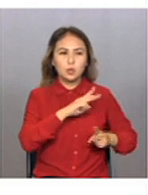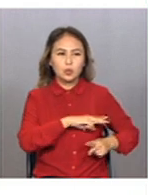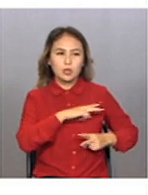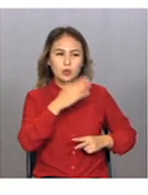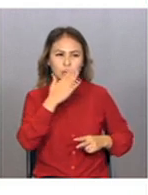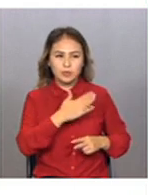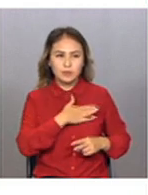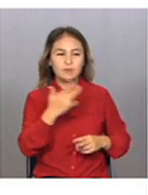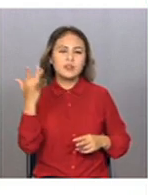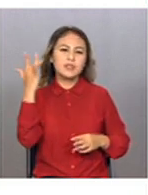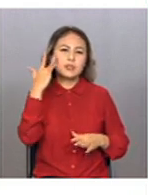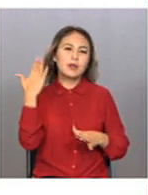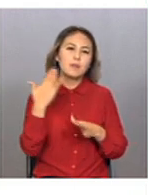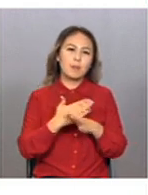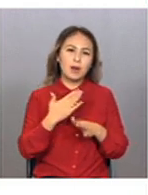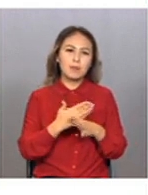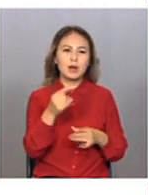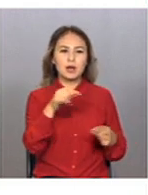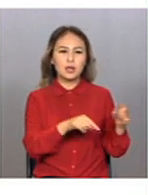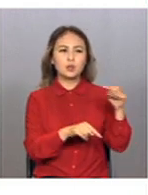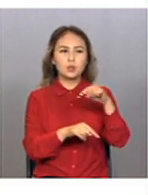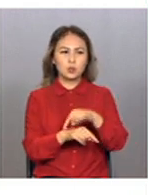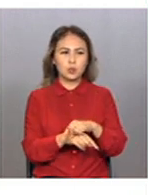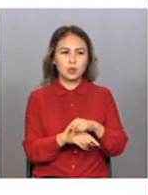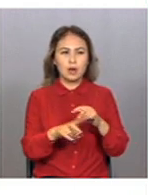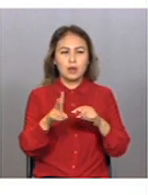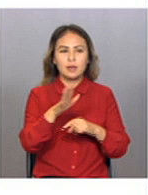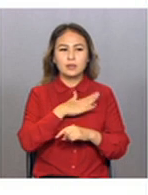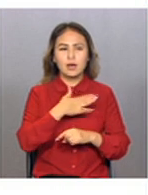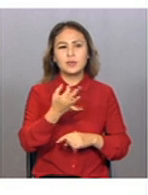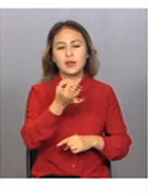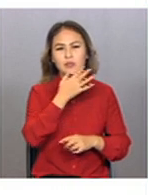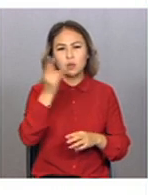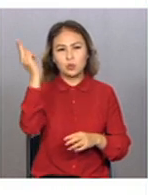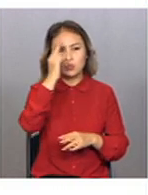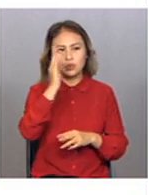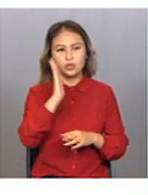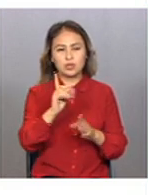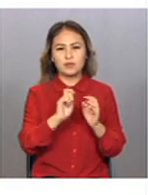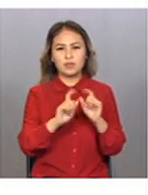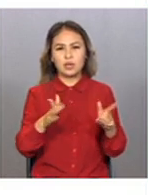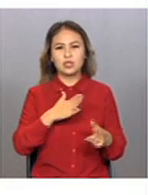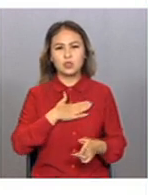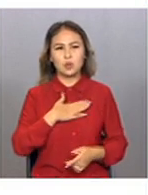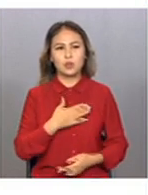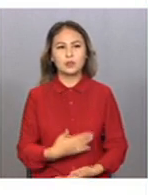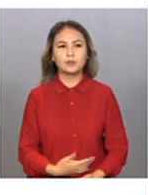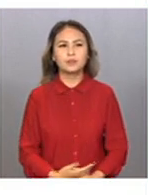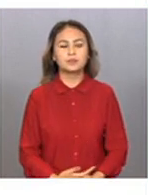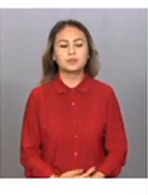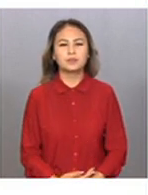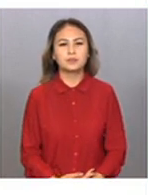и трудолюбивые. Всегда помогают друг другу. Нам нравится учиться в нашей школе.